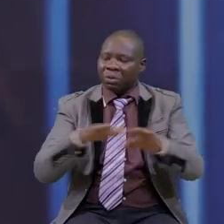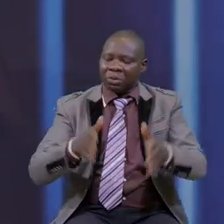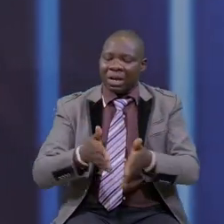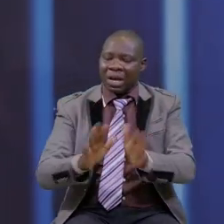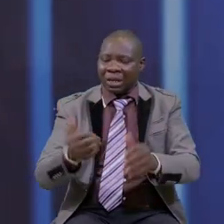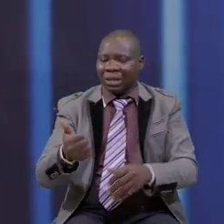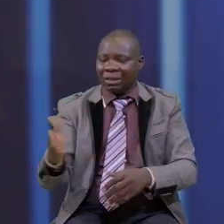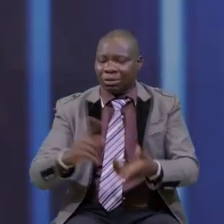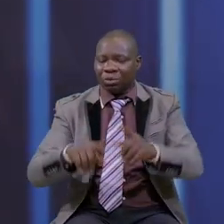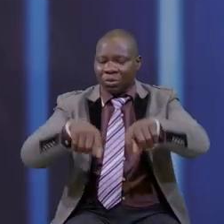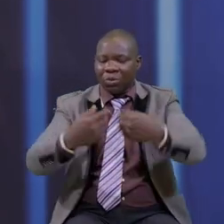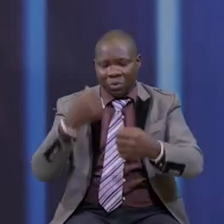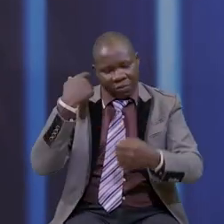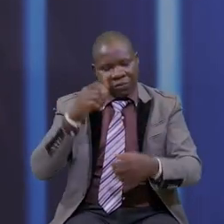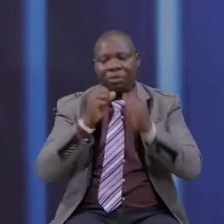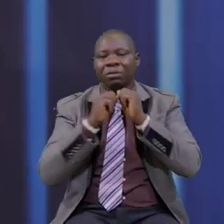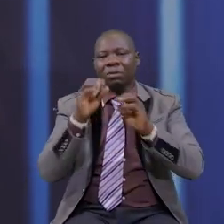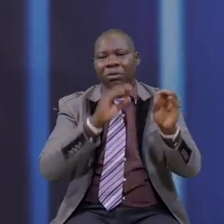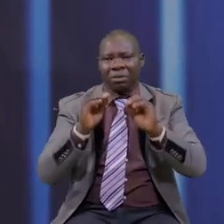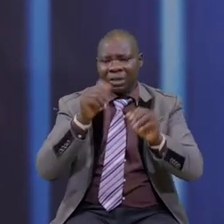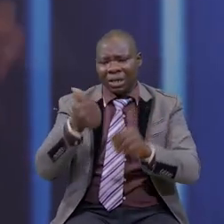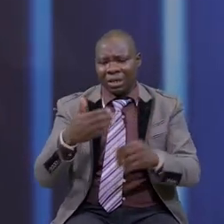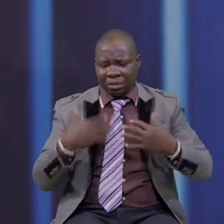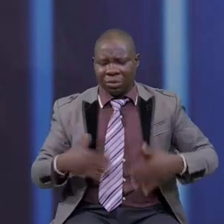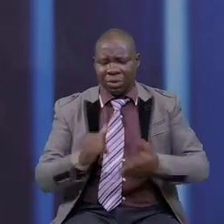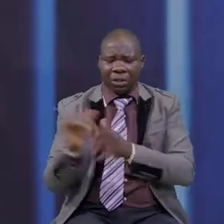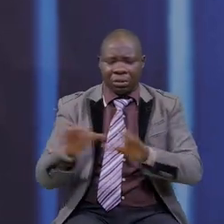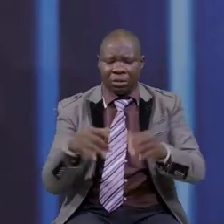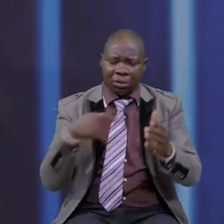ils ne laissent rien passer. Quiconque fait ceci,